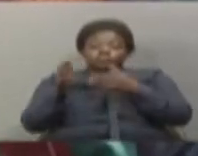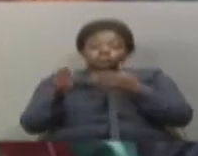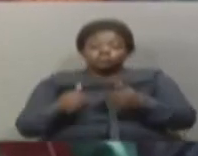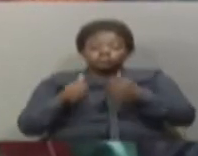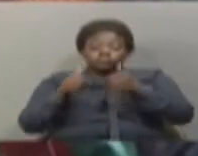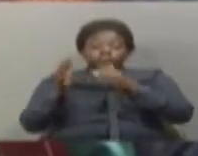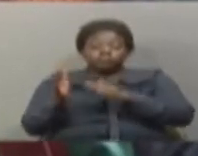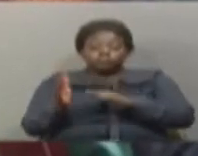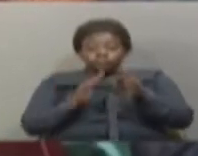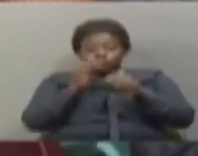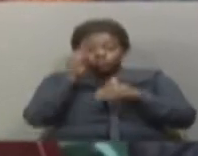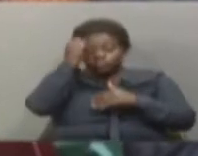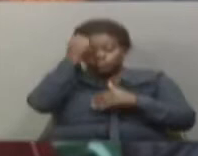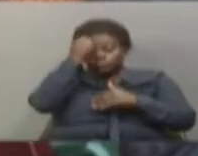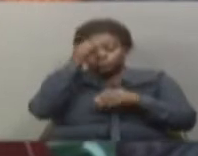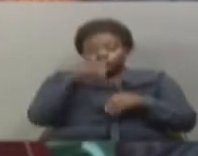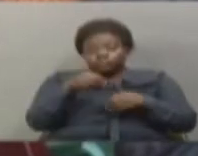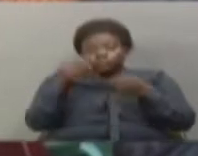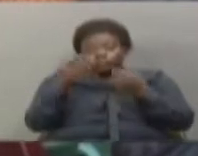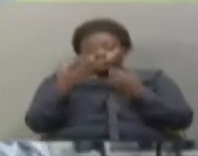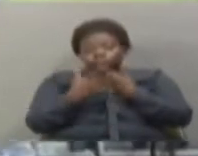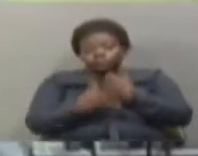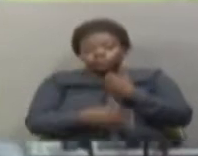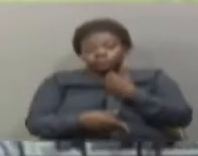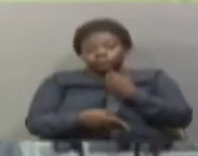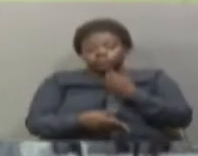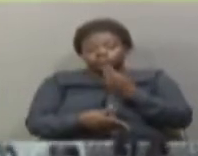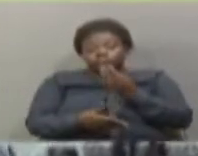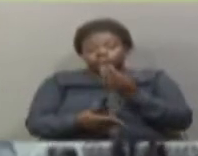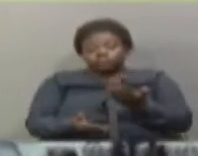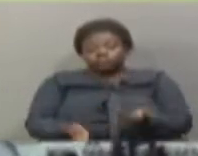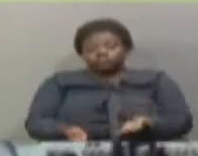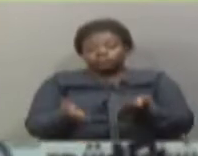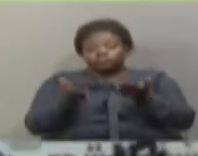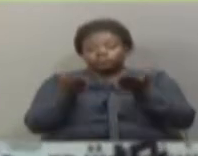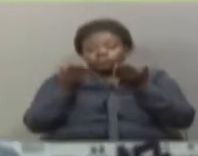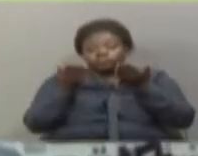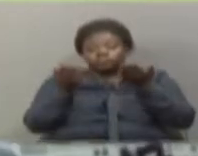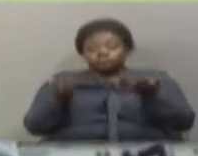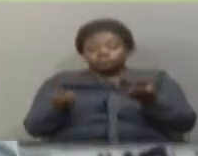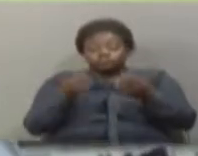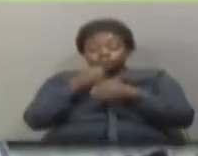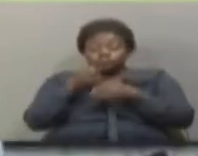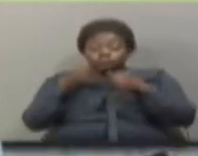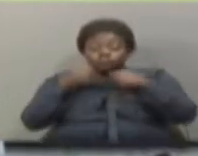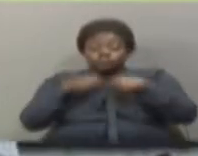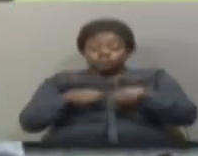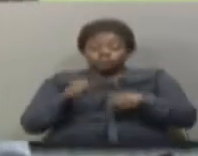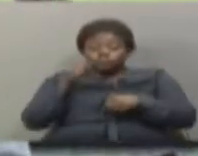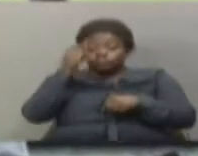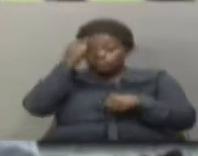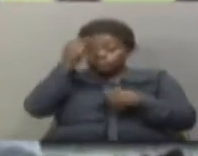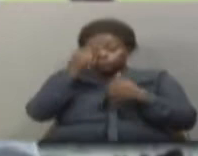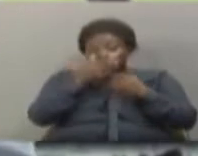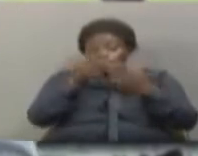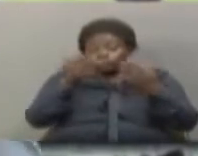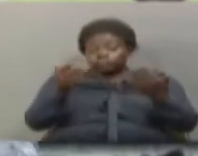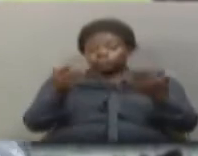gavumenti ze bateereddewo okwejjambu abo. Mwenyigire mu nkola eya gavumenti yonna